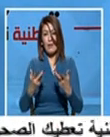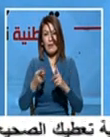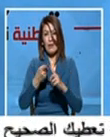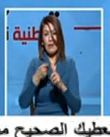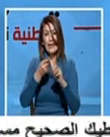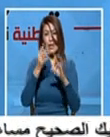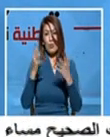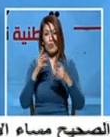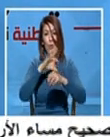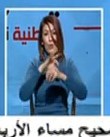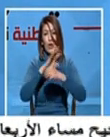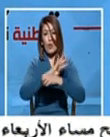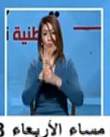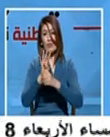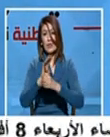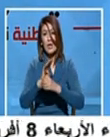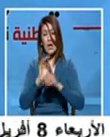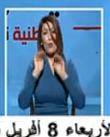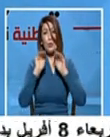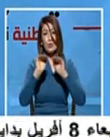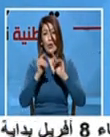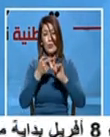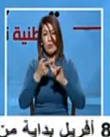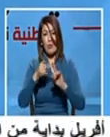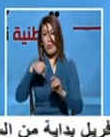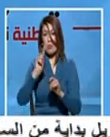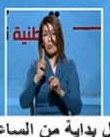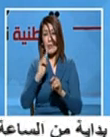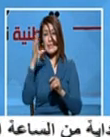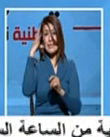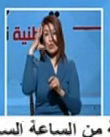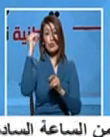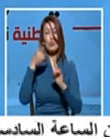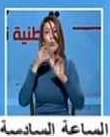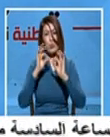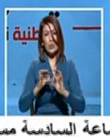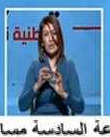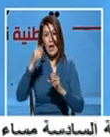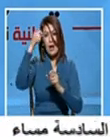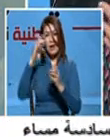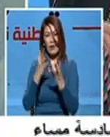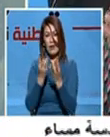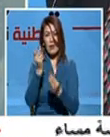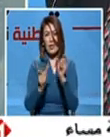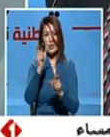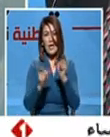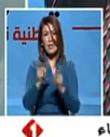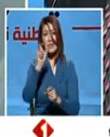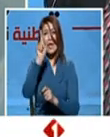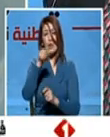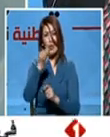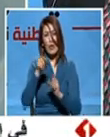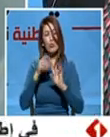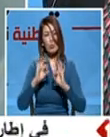راهو فما برشا ناس باش يتضروا. ما نحبش نقول حاجه ما تنجم بوافوا ناس عليهم كلها تموت